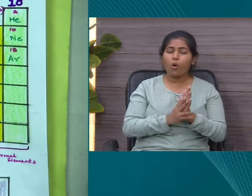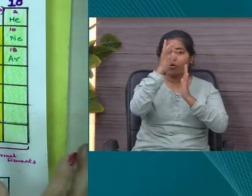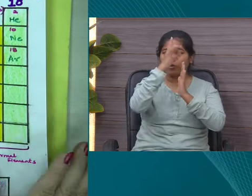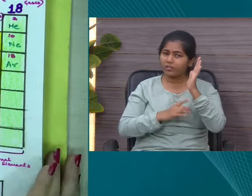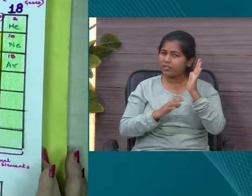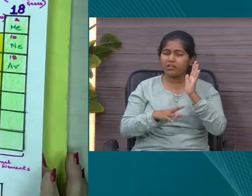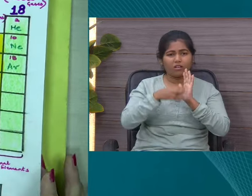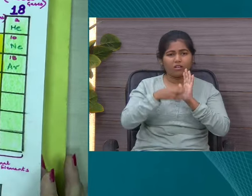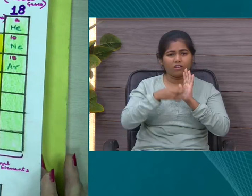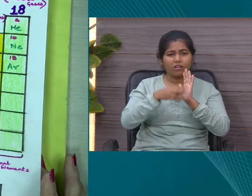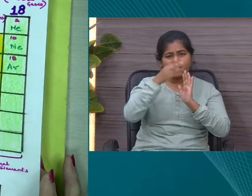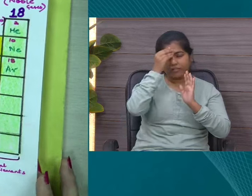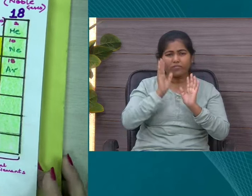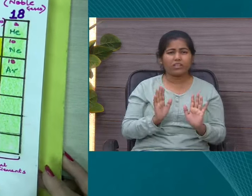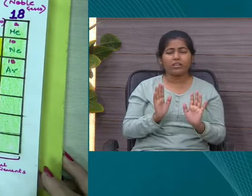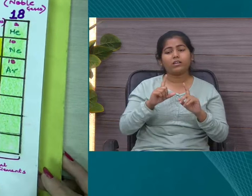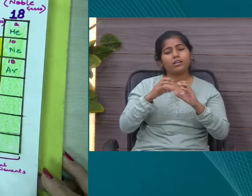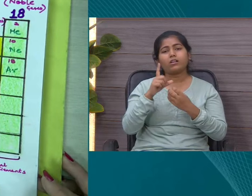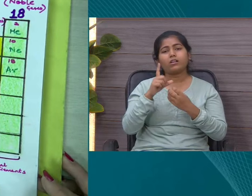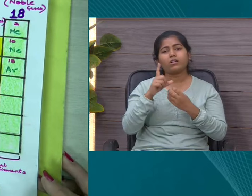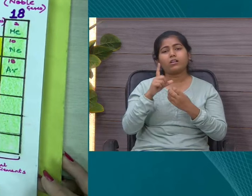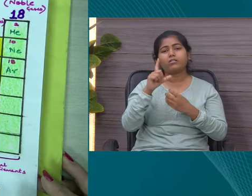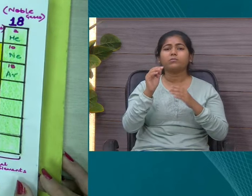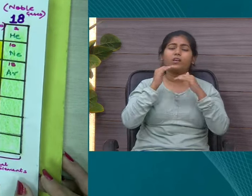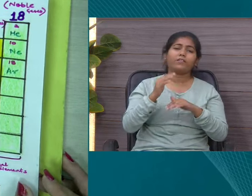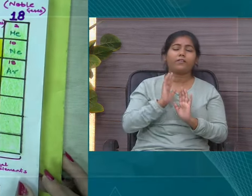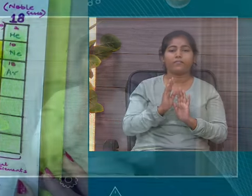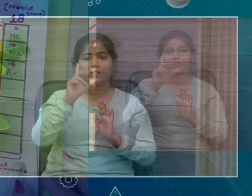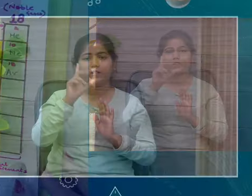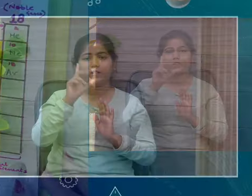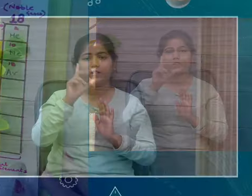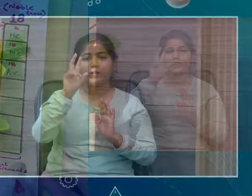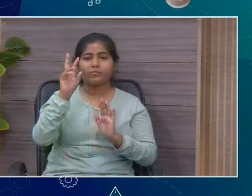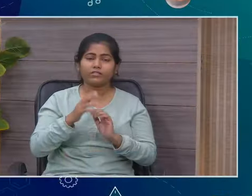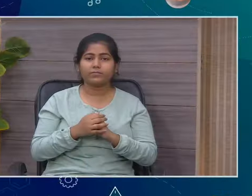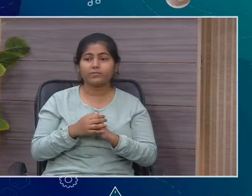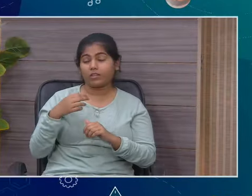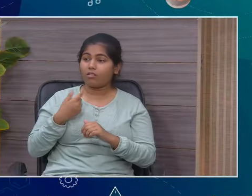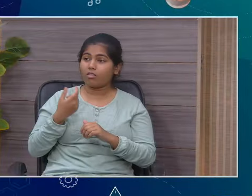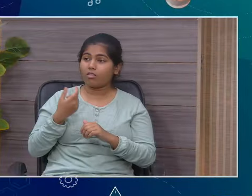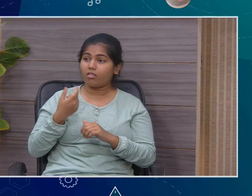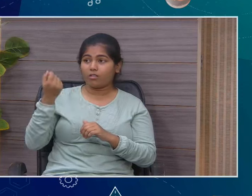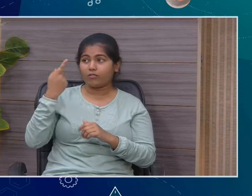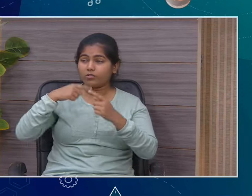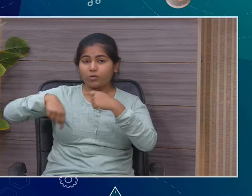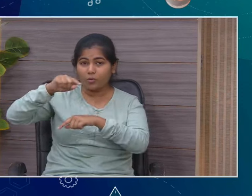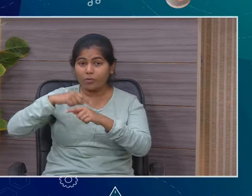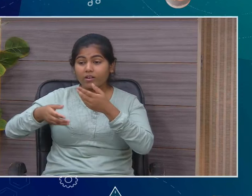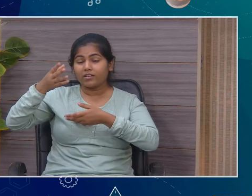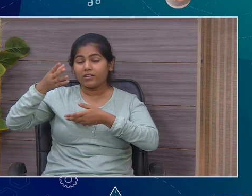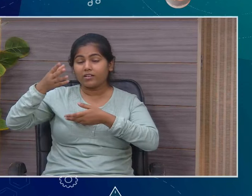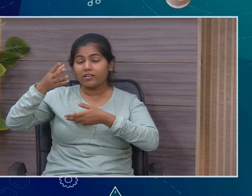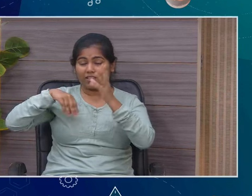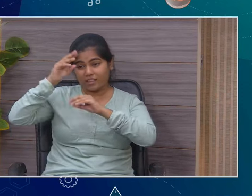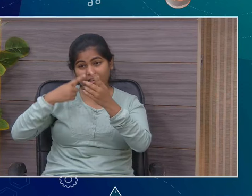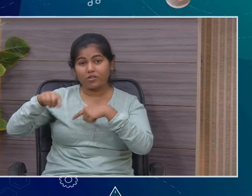10th के लेवल पे याद करने की जरूरत नहीं है. आई थिंक बच्चे इसको समझ पाए होंगे. मुझे भी आ गया है समझ में. तो आई होप कि हमारे जो दर्शक हैं, जो हमारे लर्नर्स हैं, उन्हें